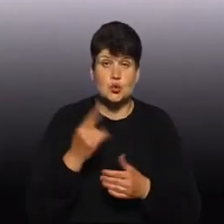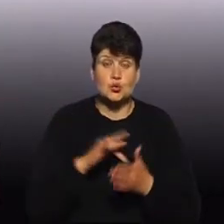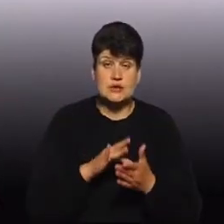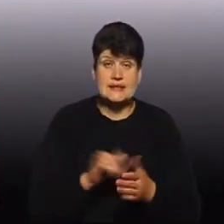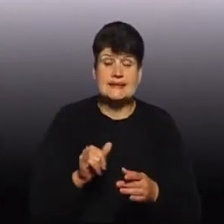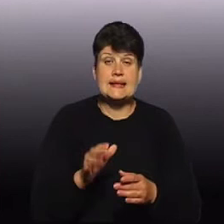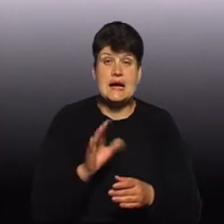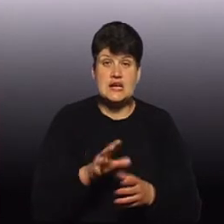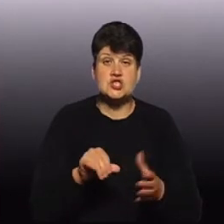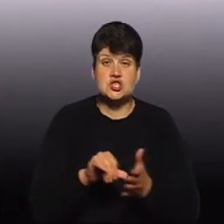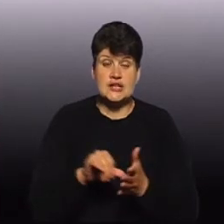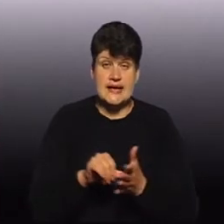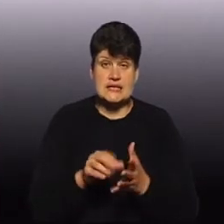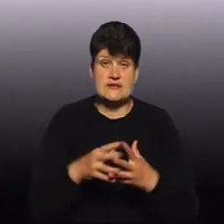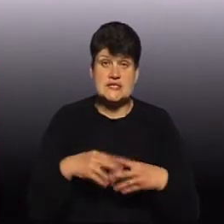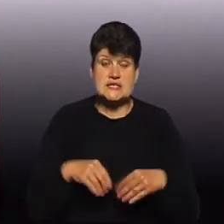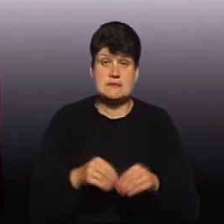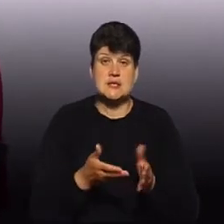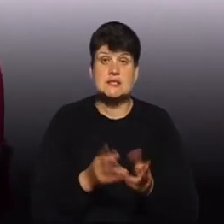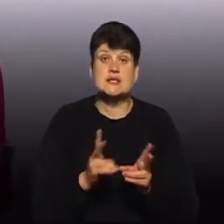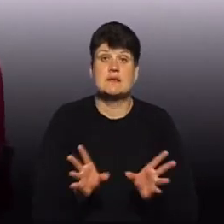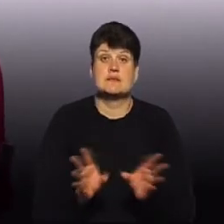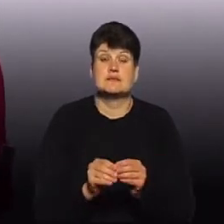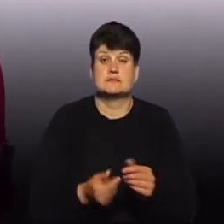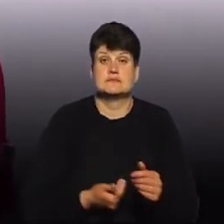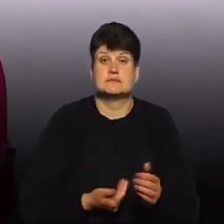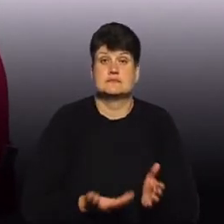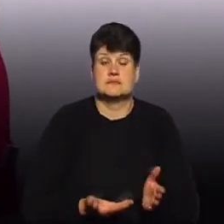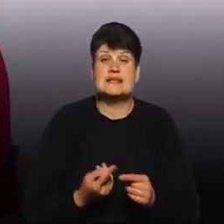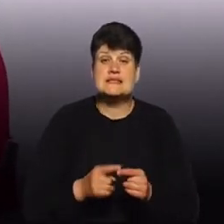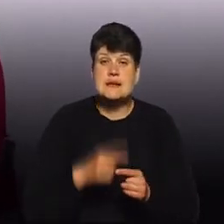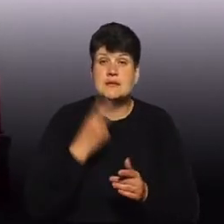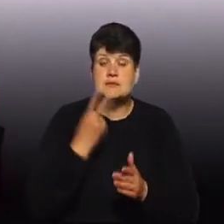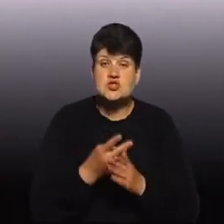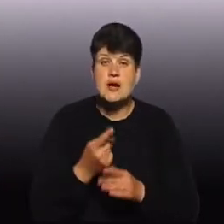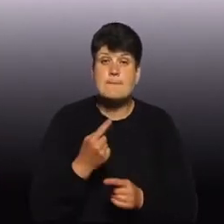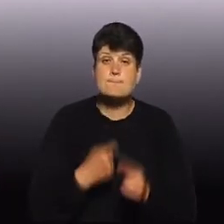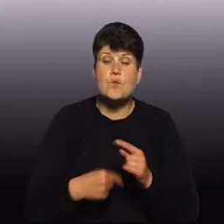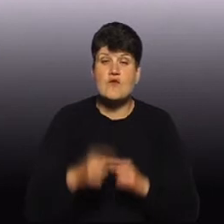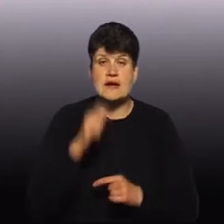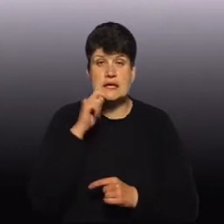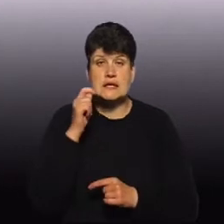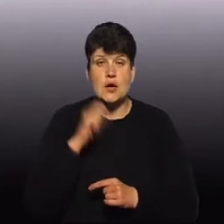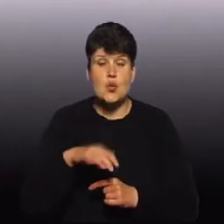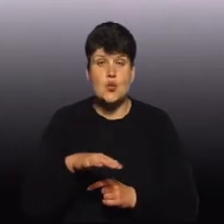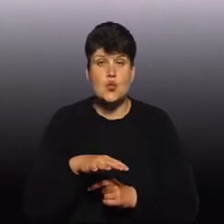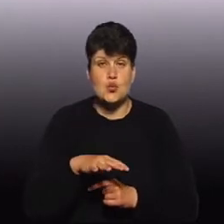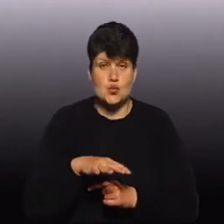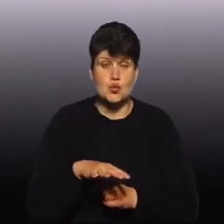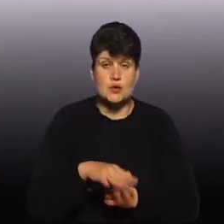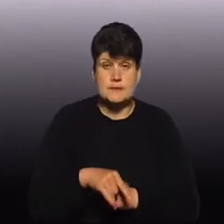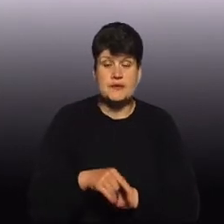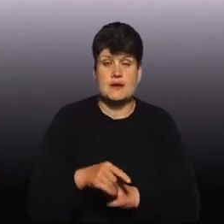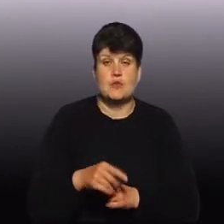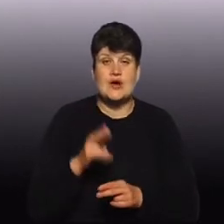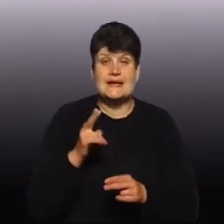членів сім'ї, з ким він проживає. Це передбачає повернення на Україну туриста, тому що ми кінцева мета